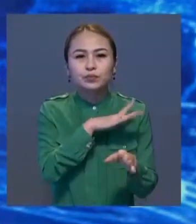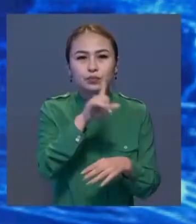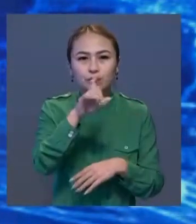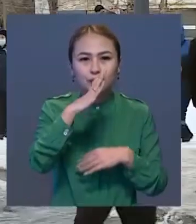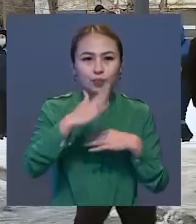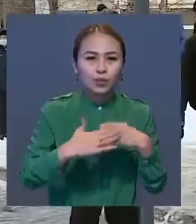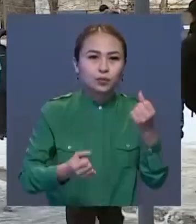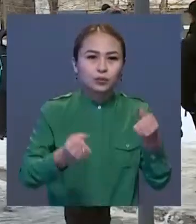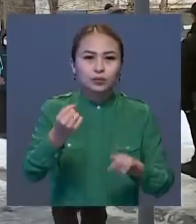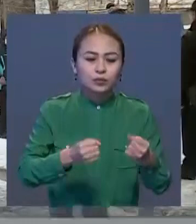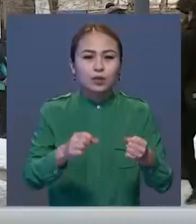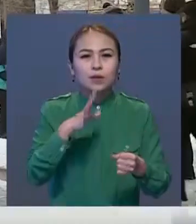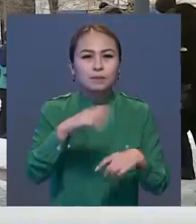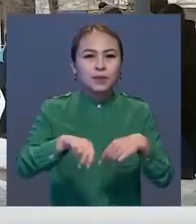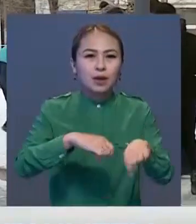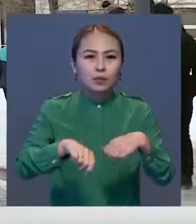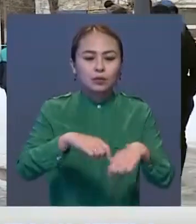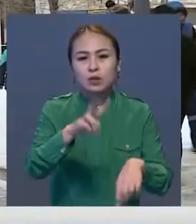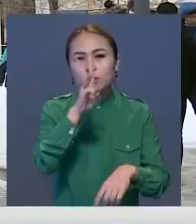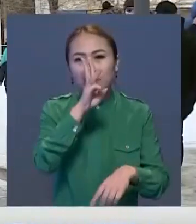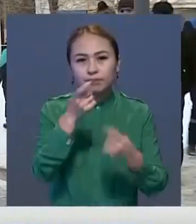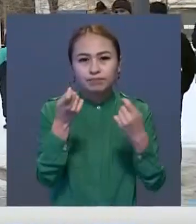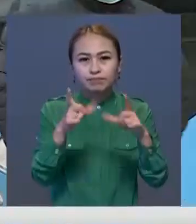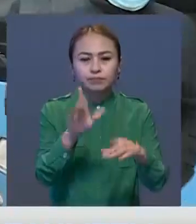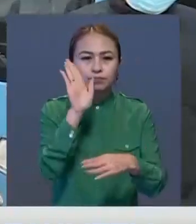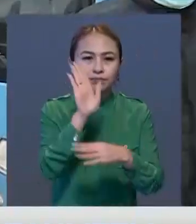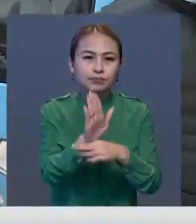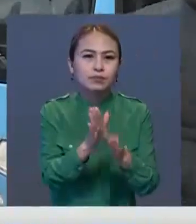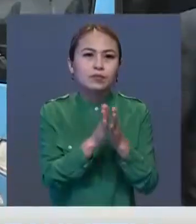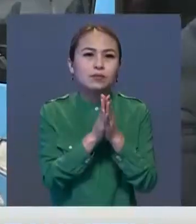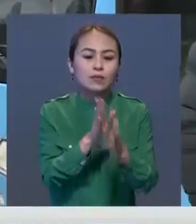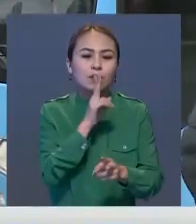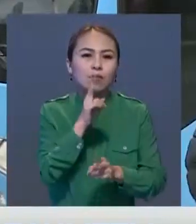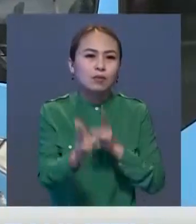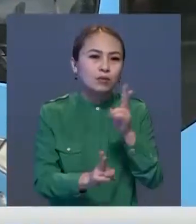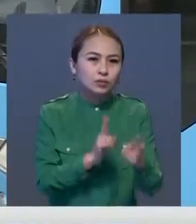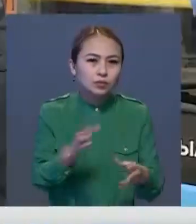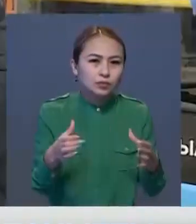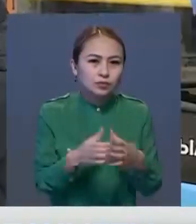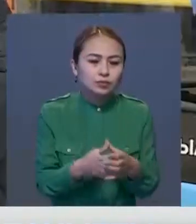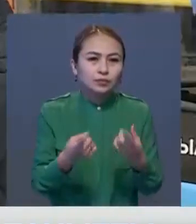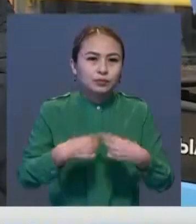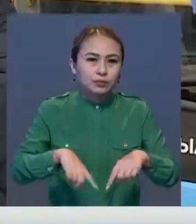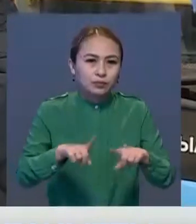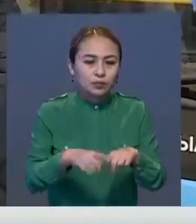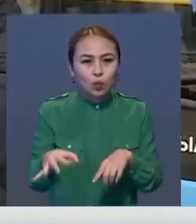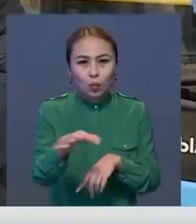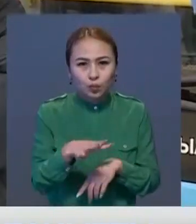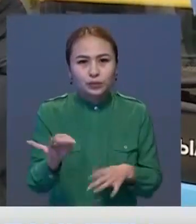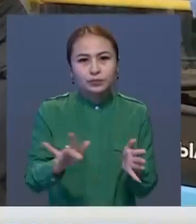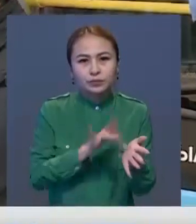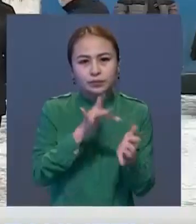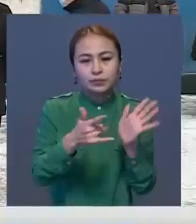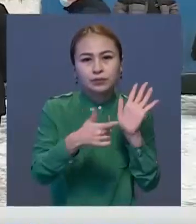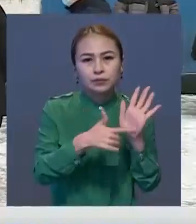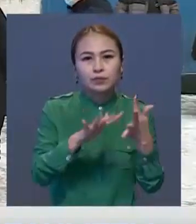жуық автобус жүргізушілері мен кондукторлар жалақы көтеруді талап етіп отыр. Бұл әлеуметтік мекеме көліктері облыс орталығымен қатар шаһар маңындағы